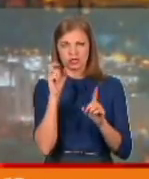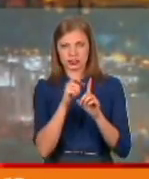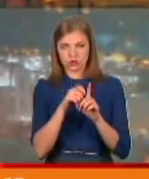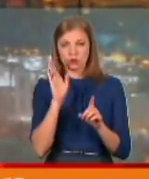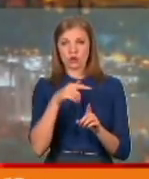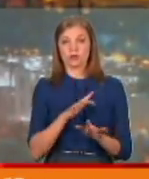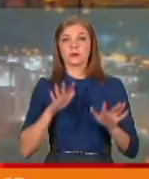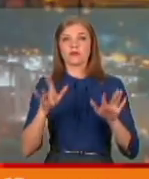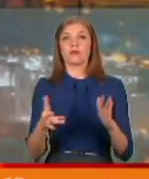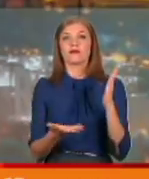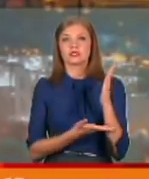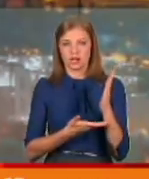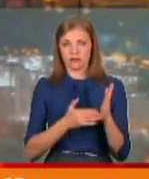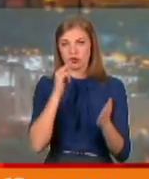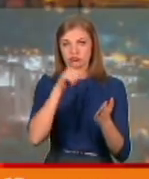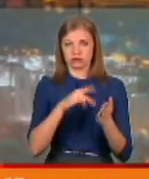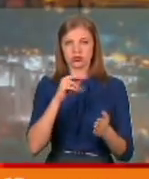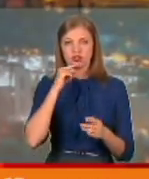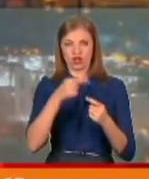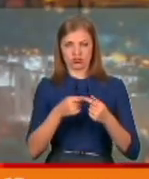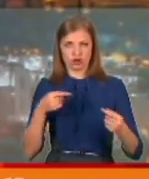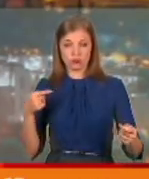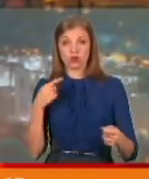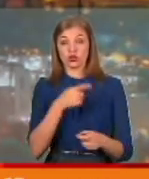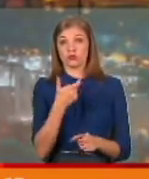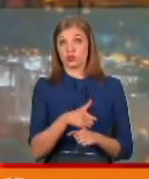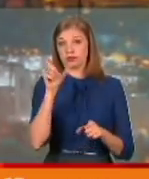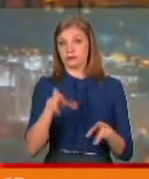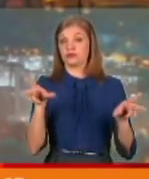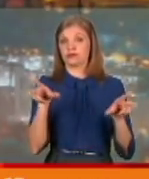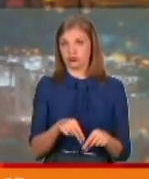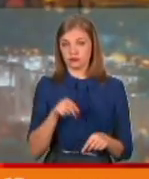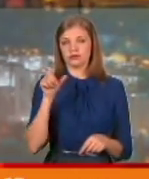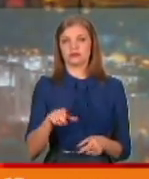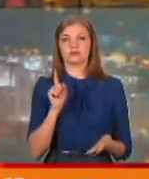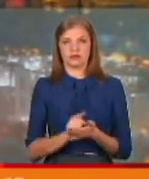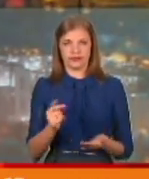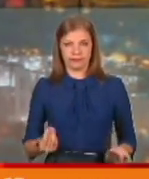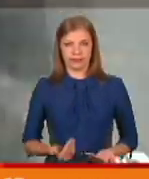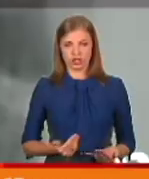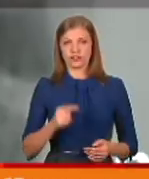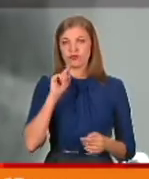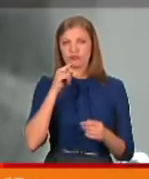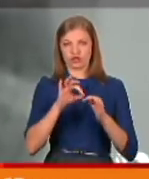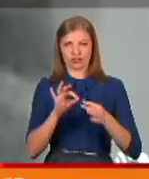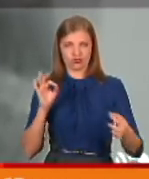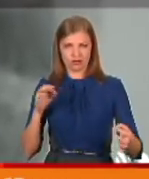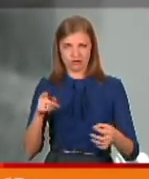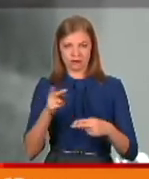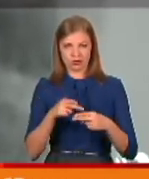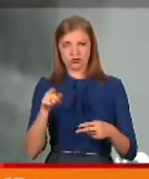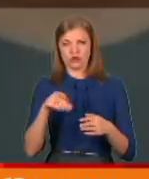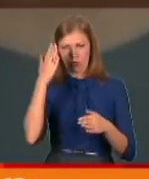він впав з дерева і напоровся на шампур, утім йому неймовірно пощастило, він вижив. Шампур проштрикнув